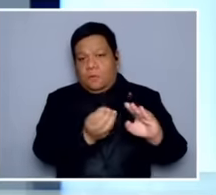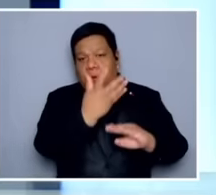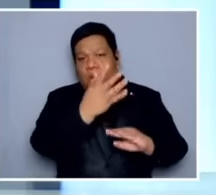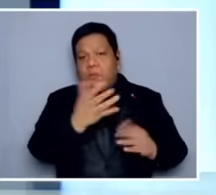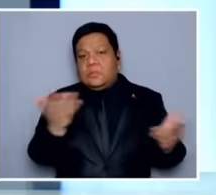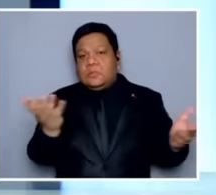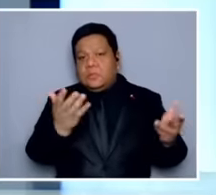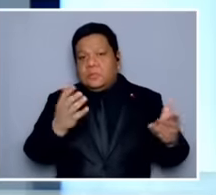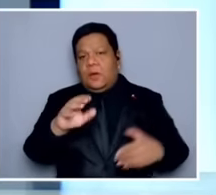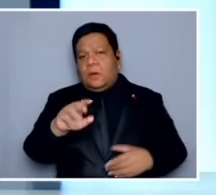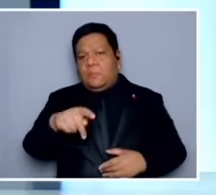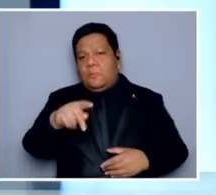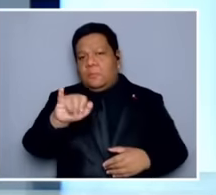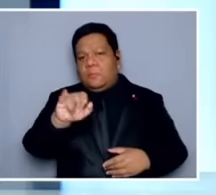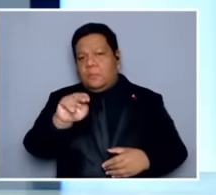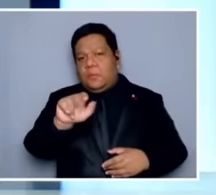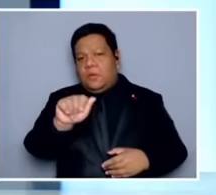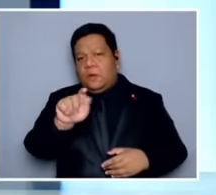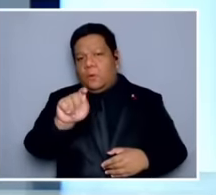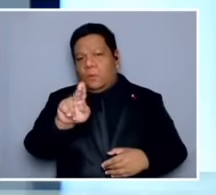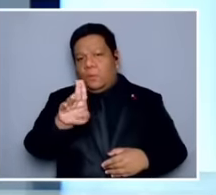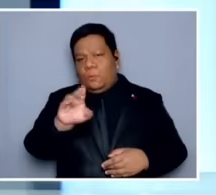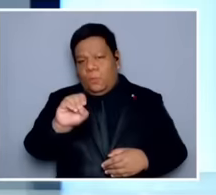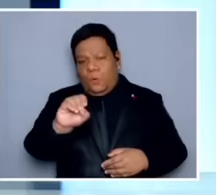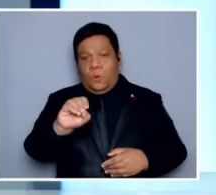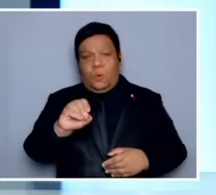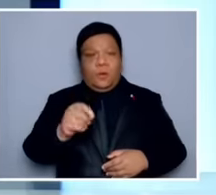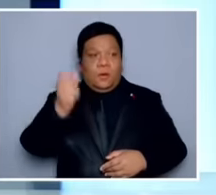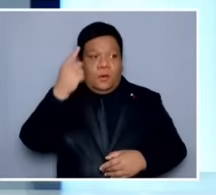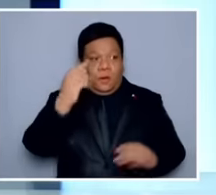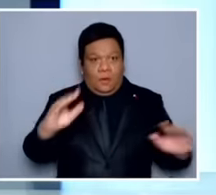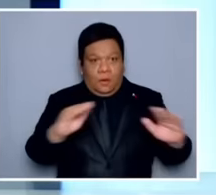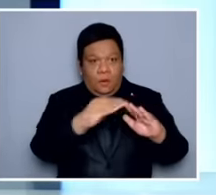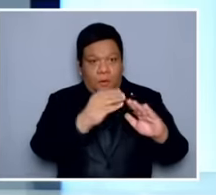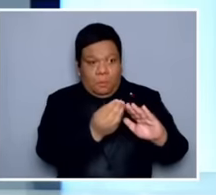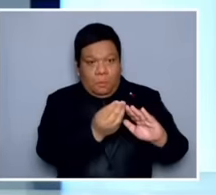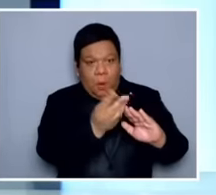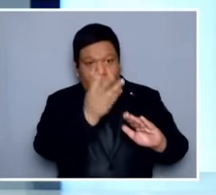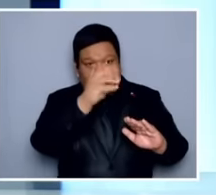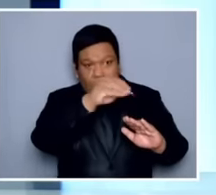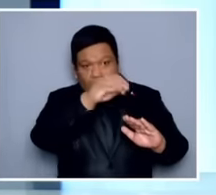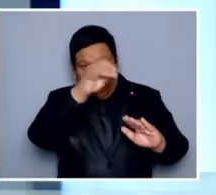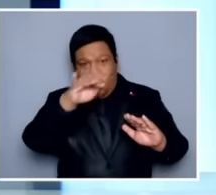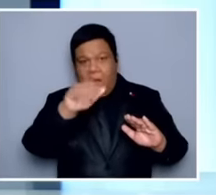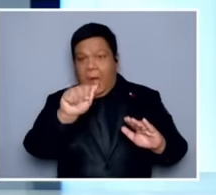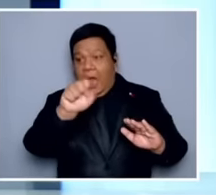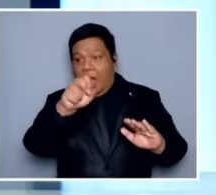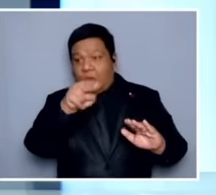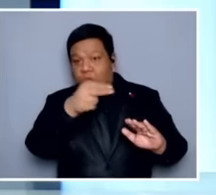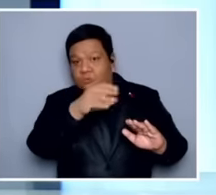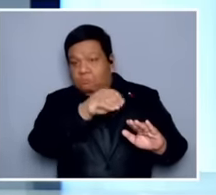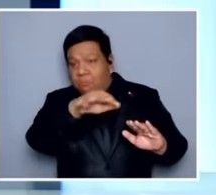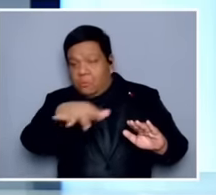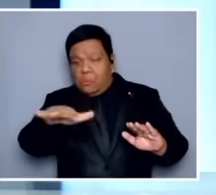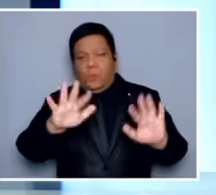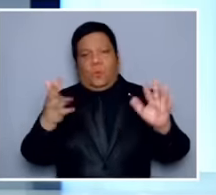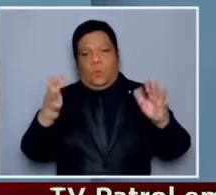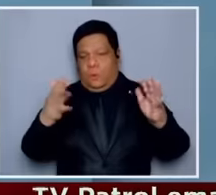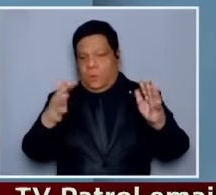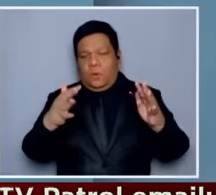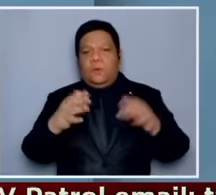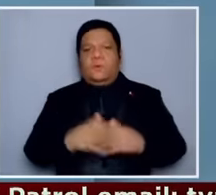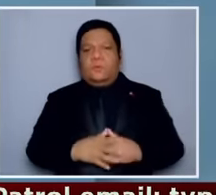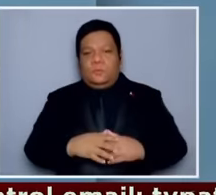tanghali. Wala po namang naranasang ashfall sa mga komunidad ng Zambales kung saan lumikha ng plume ang